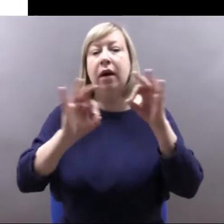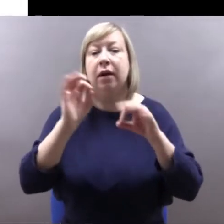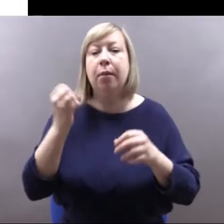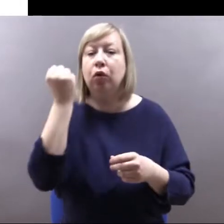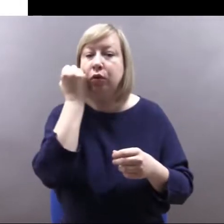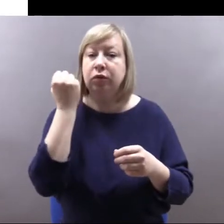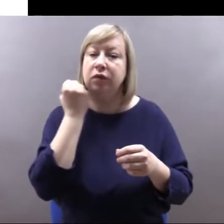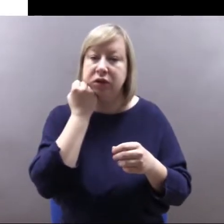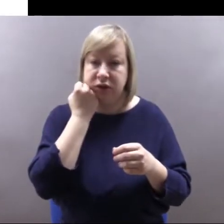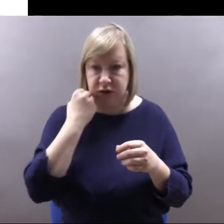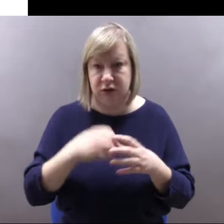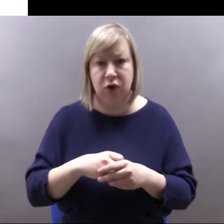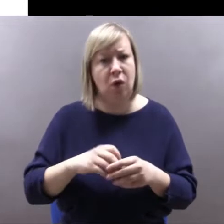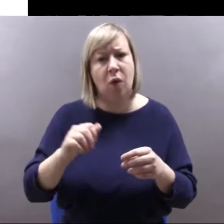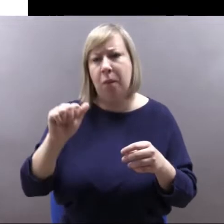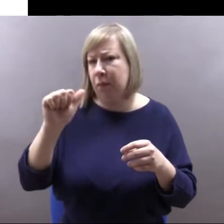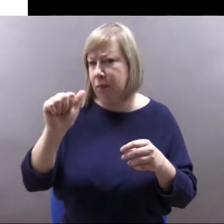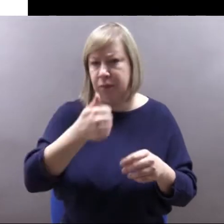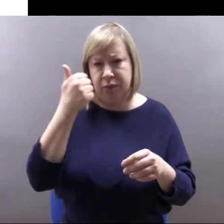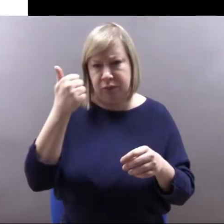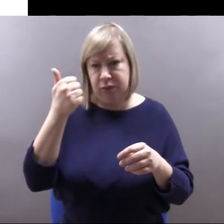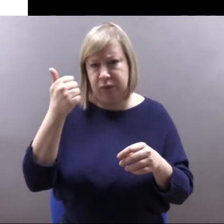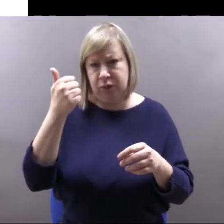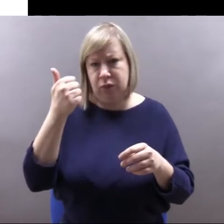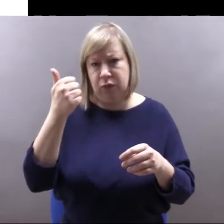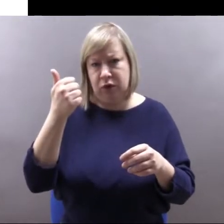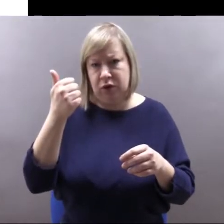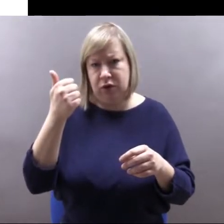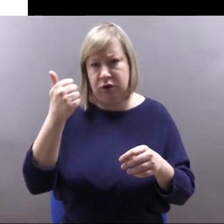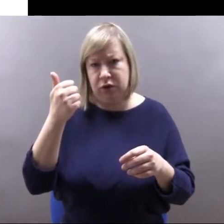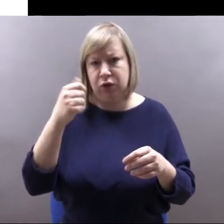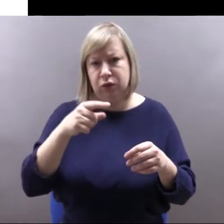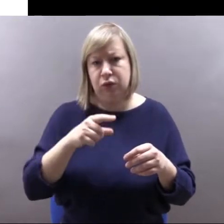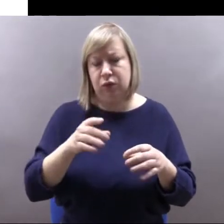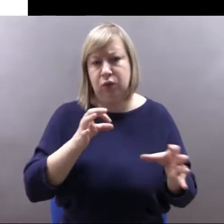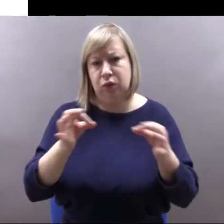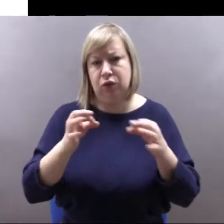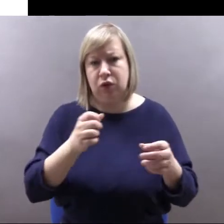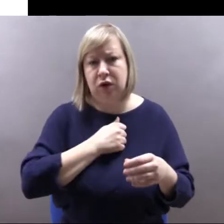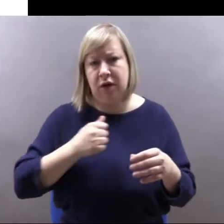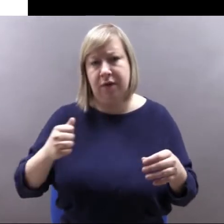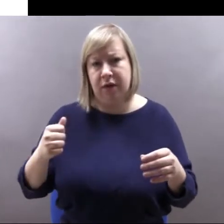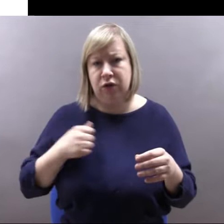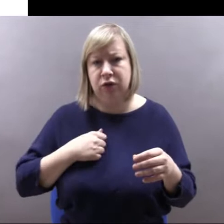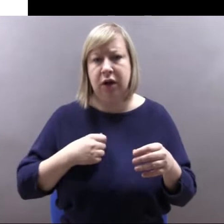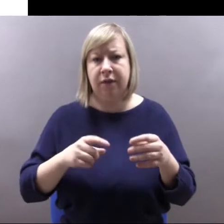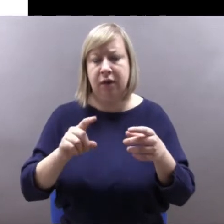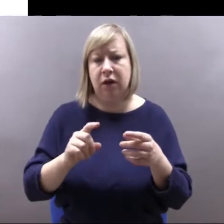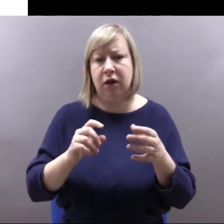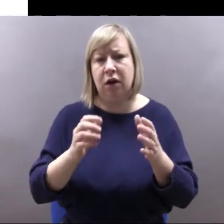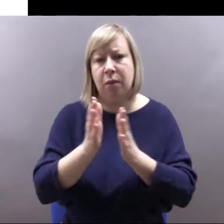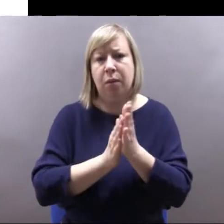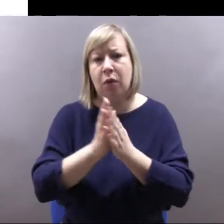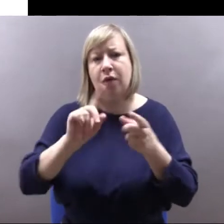Dlaczego? Dlatego, że to, co Państwo widzicie na slajdzie, czyli trzy zdjęcia z pięknie wyremontowanych, uzupełnionych